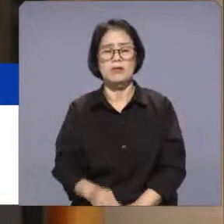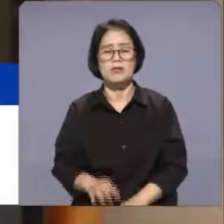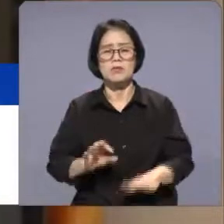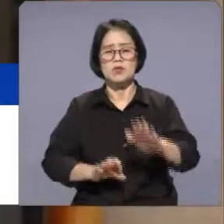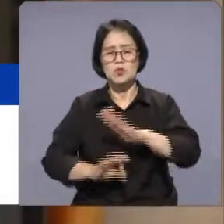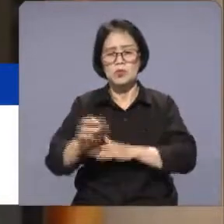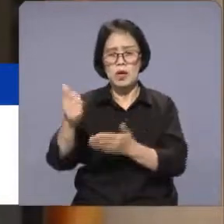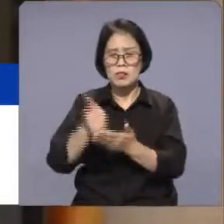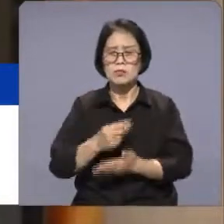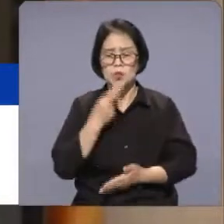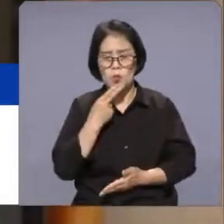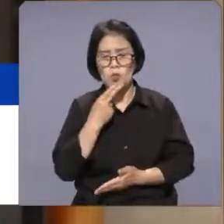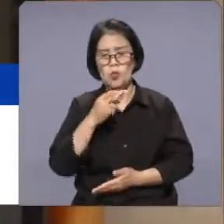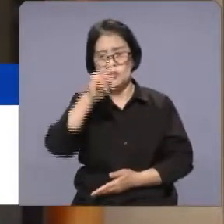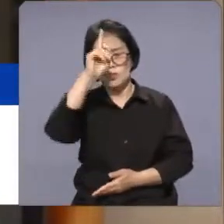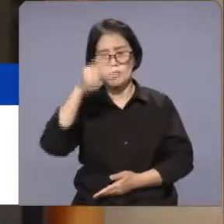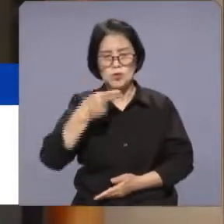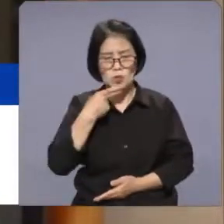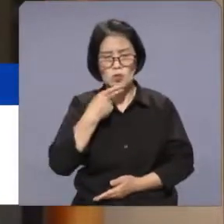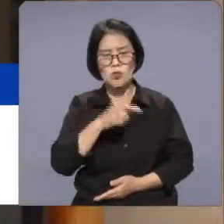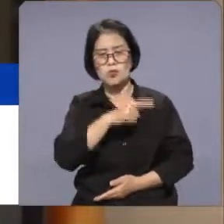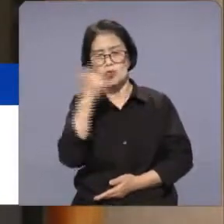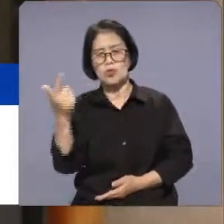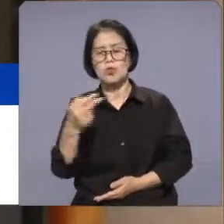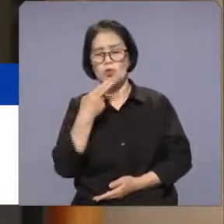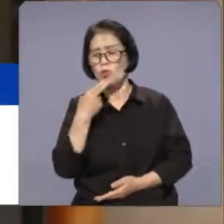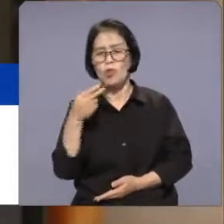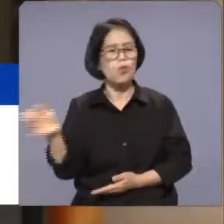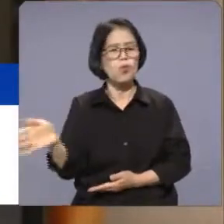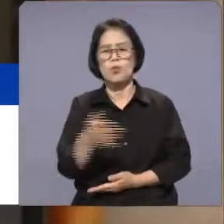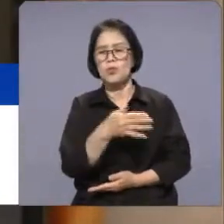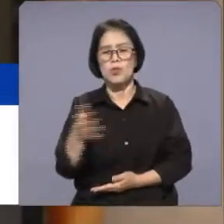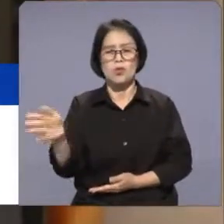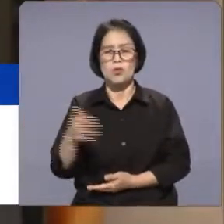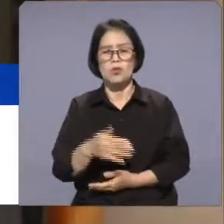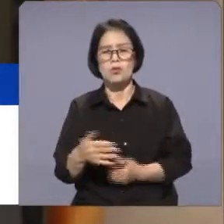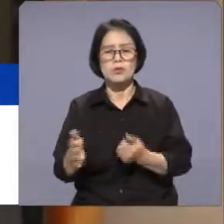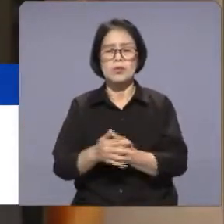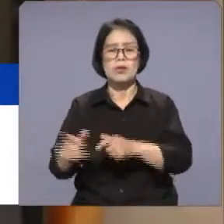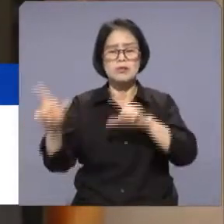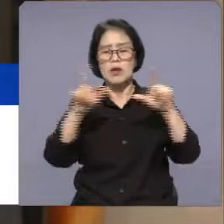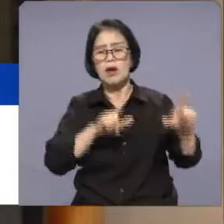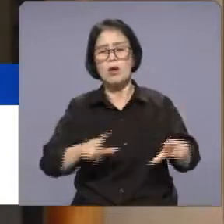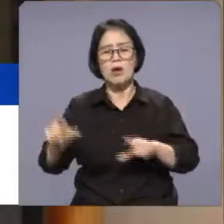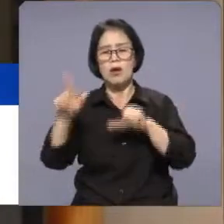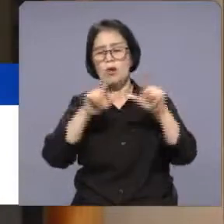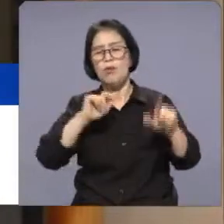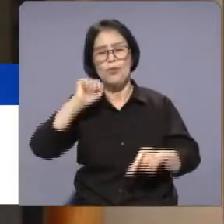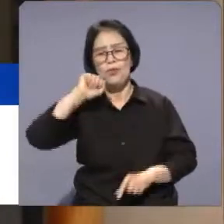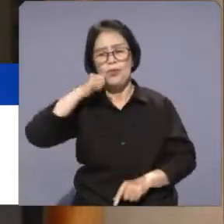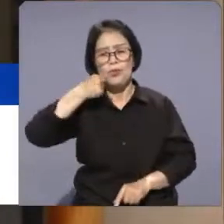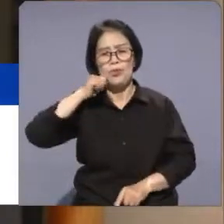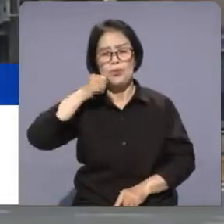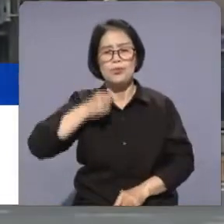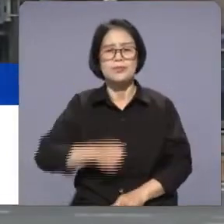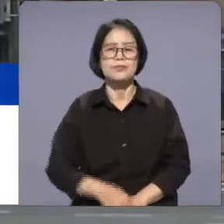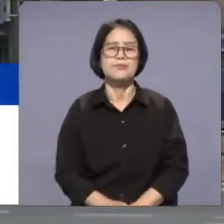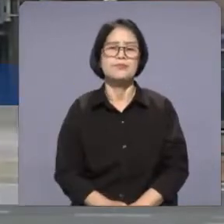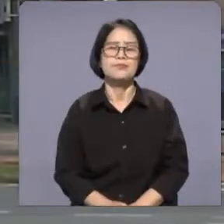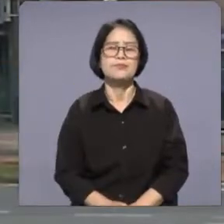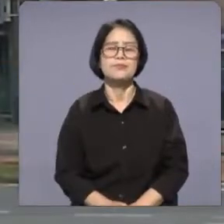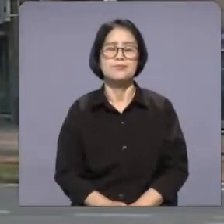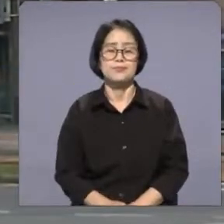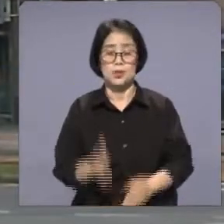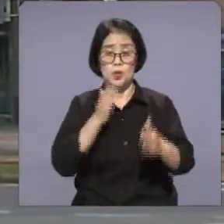도 없고 점심에도 없고 저녁에도 없고 거의 없는 상태에요 그러다 보니까 생활 자체가 안 돼